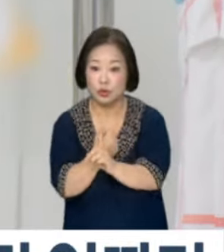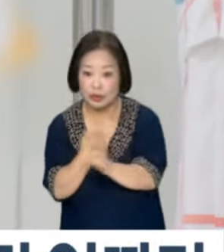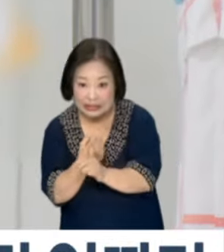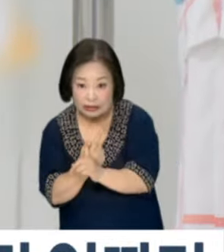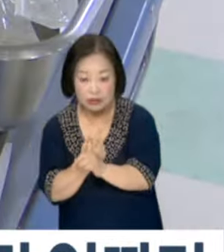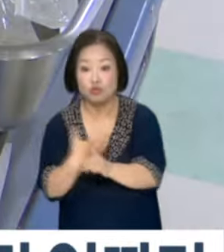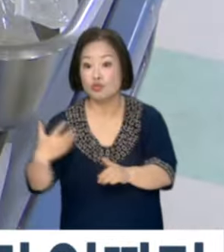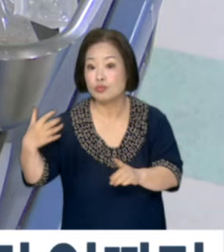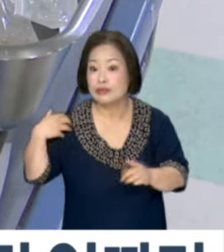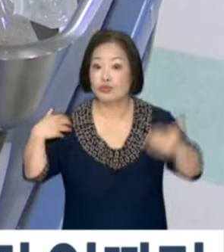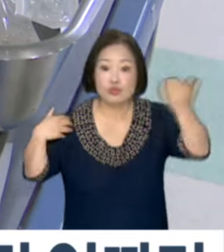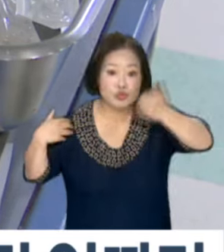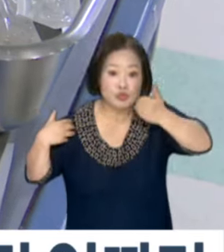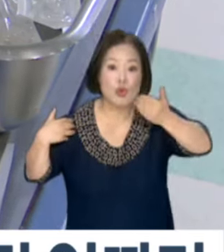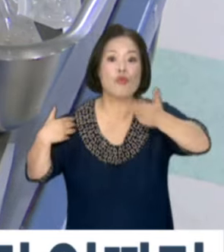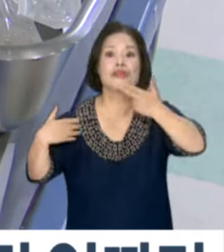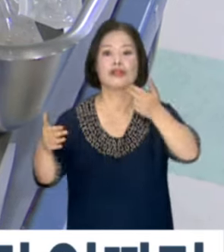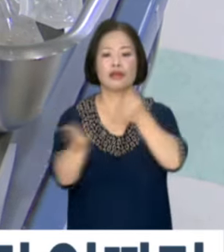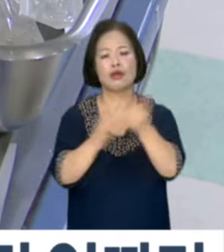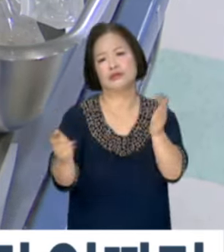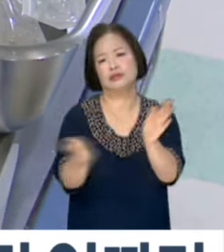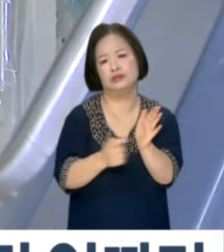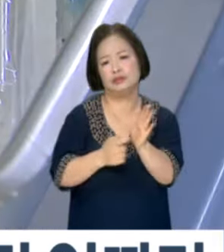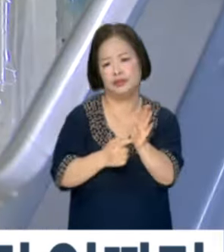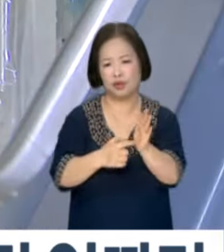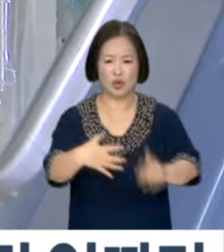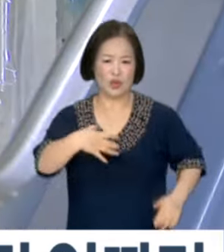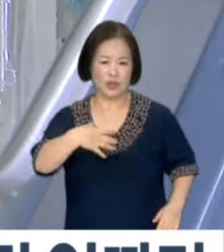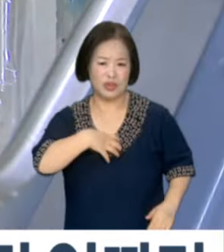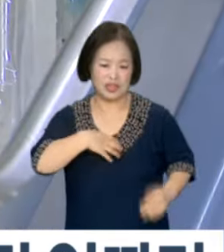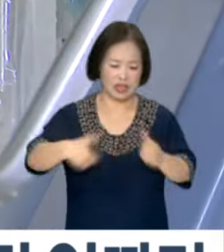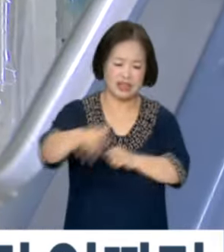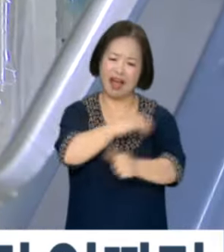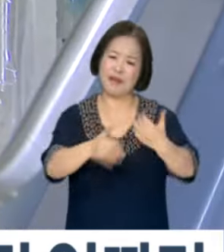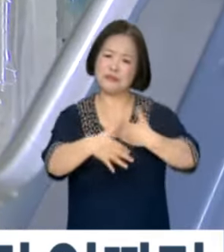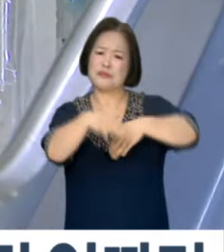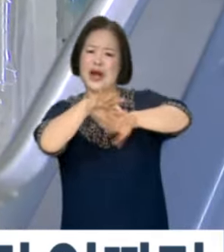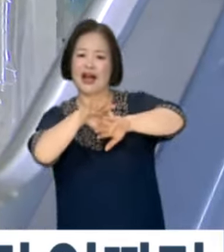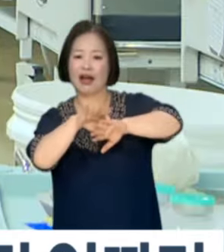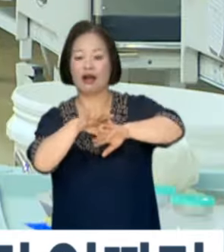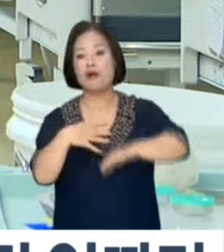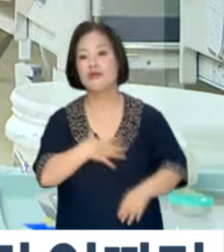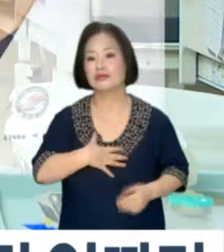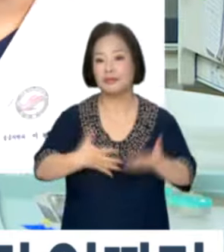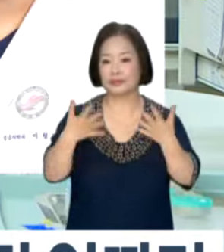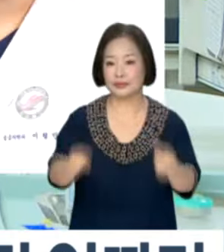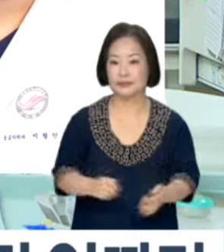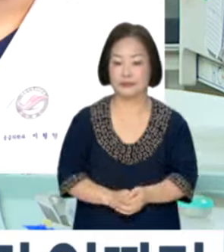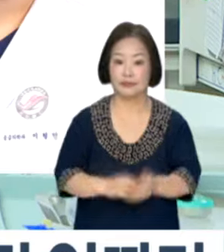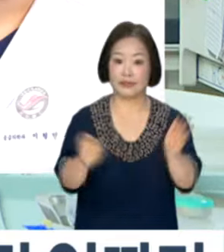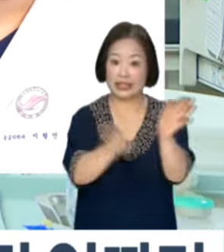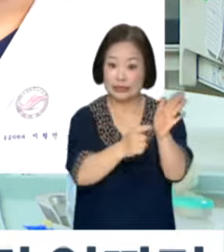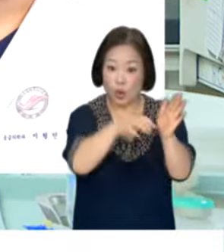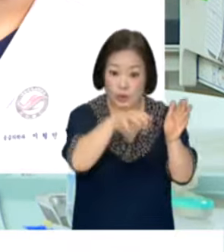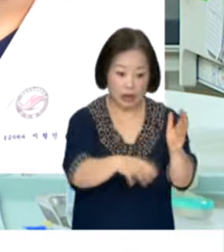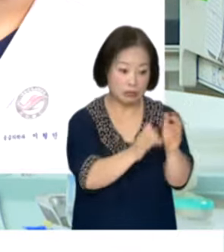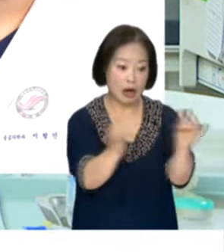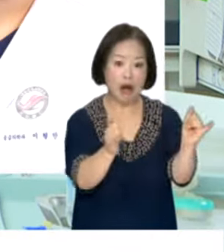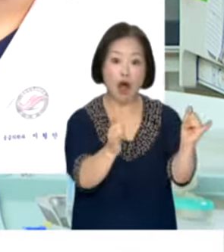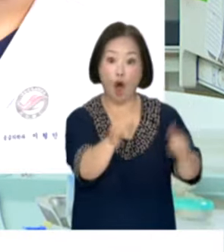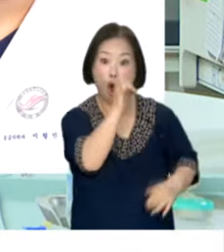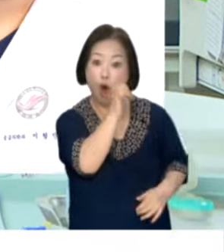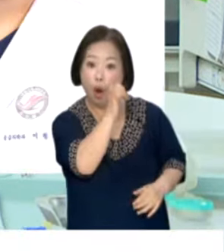차질이 생겨 결국 응급실 위기가 더욱 심각해질 거란 지적이 제기됩니다 응급실에 사람만 있다고 해결이